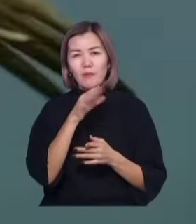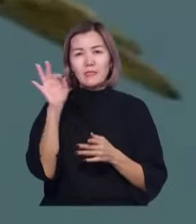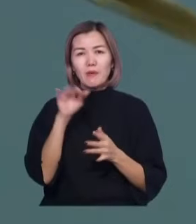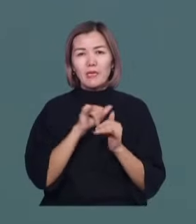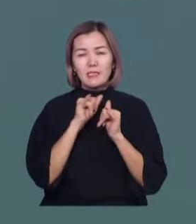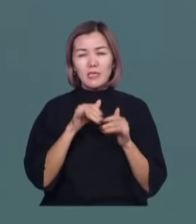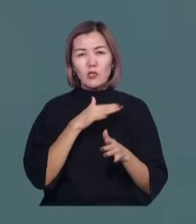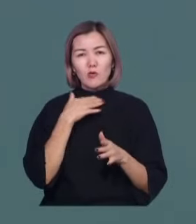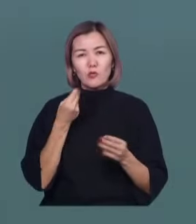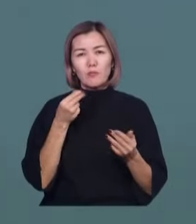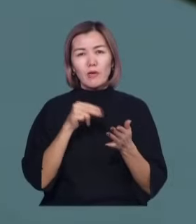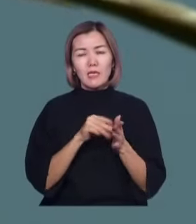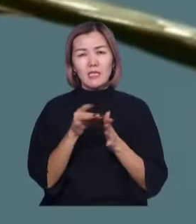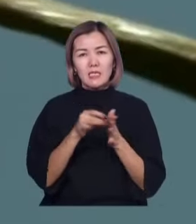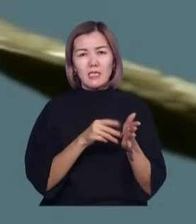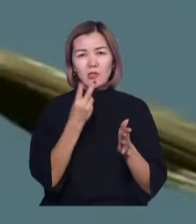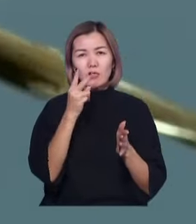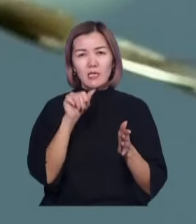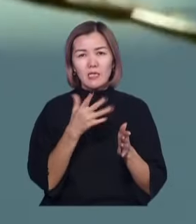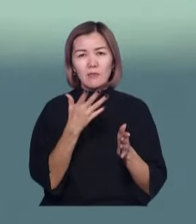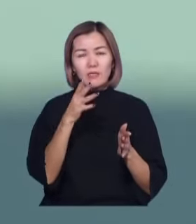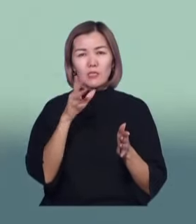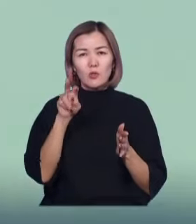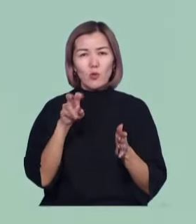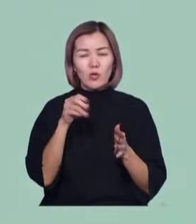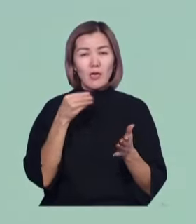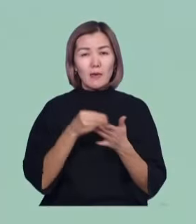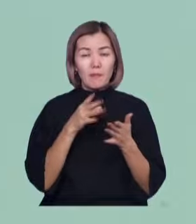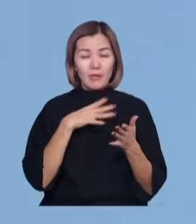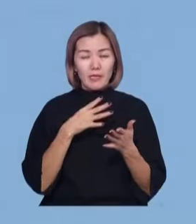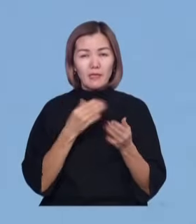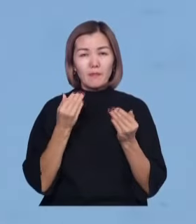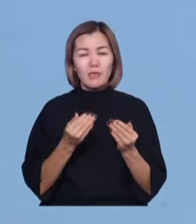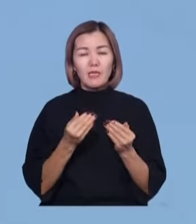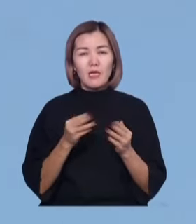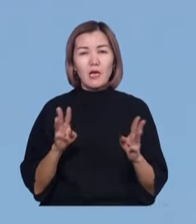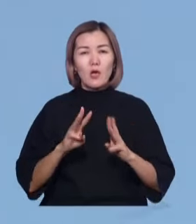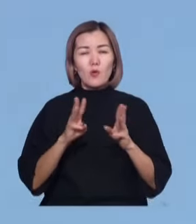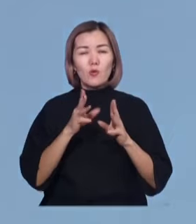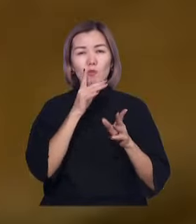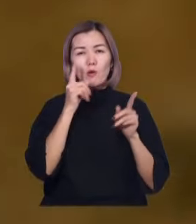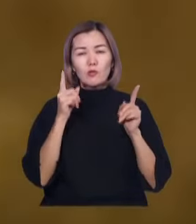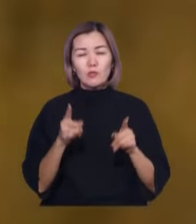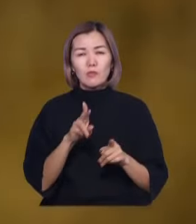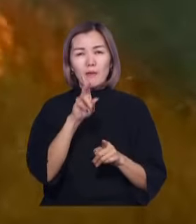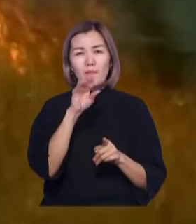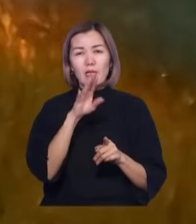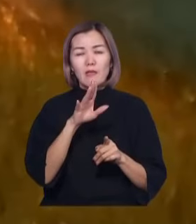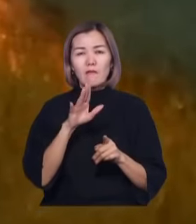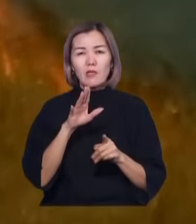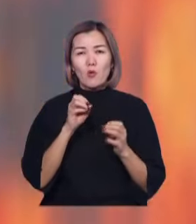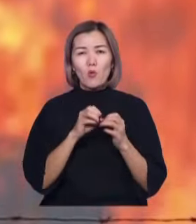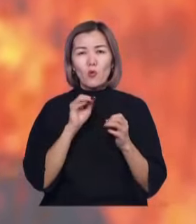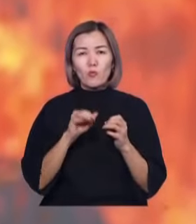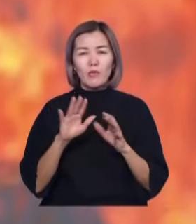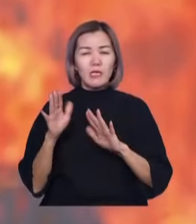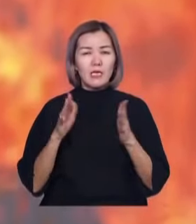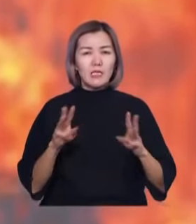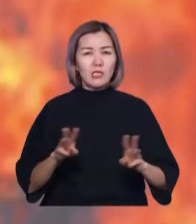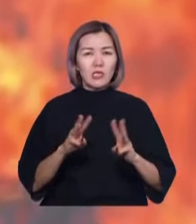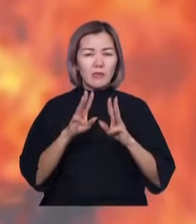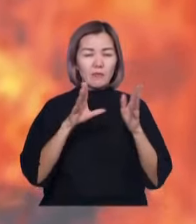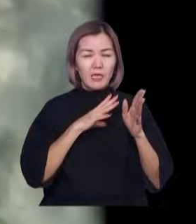құс етінің бағасы 1.5 долларға қымбаттаған. Айта кетсек, биылғы өрт маусымында Боливияда 10 миллион гектар орман алқабы жанып